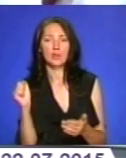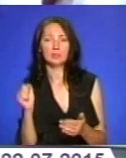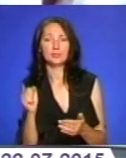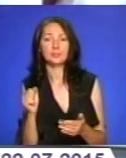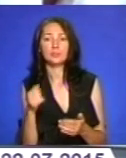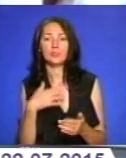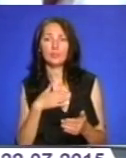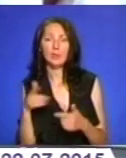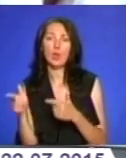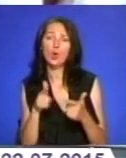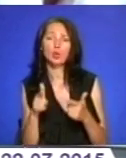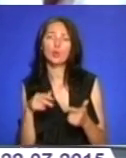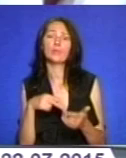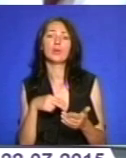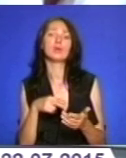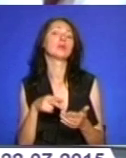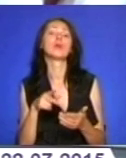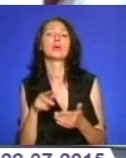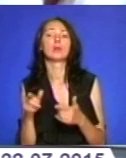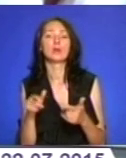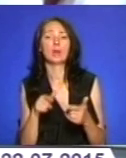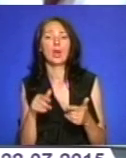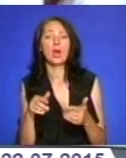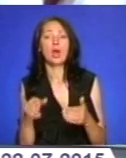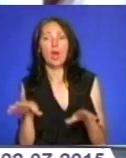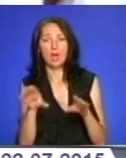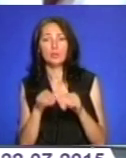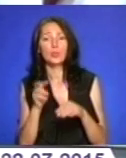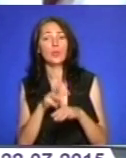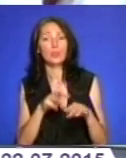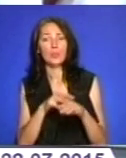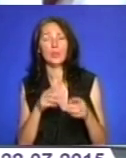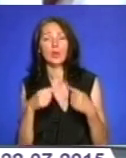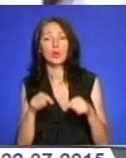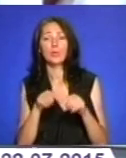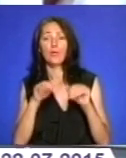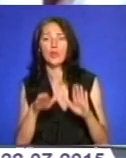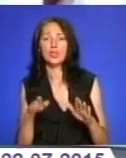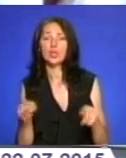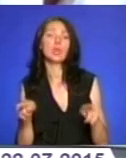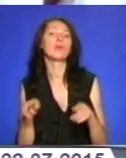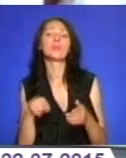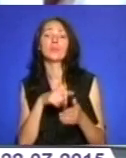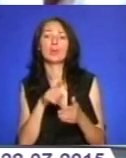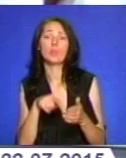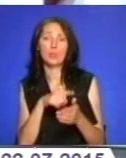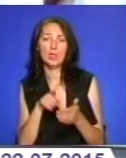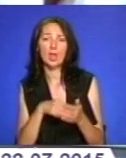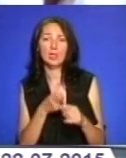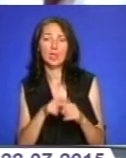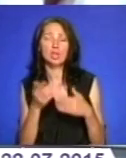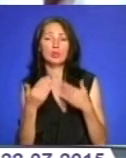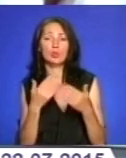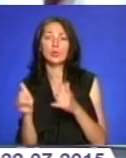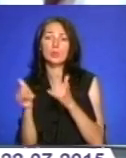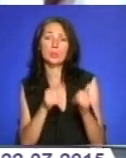Ми готові йти на співпрацю з правоохоронними органами у вирішенні поточних питань, котрі стосуються